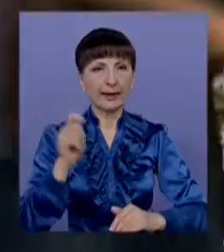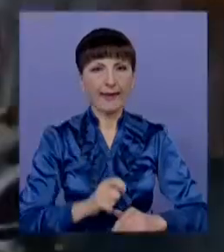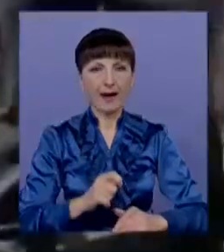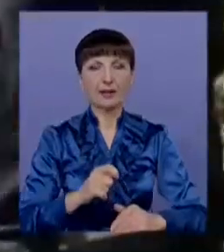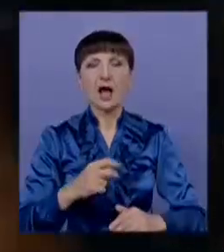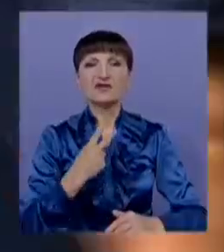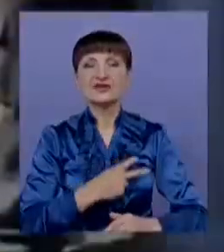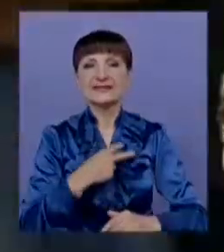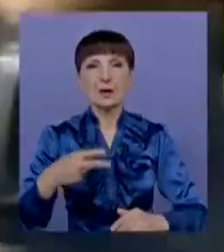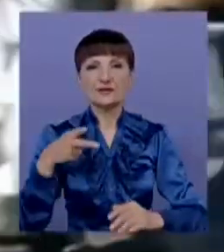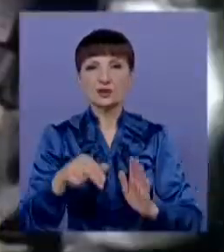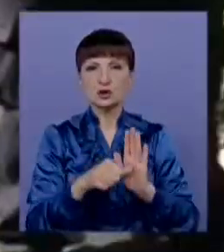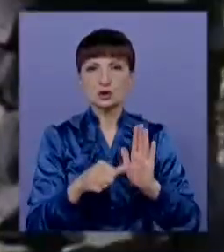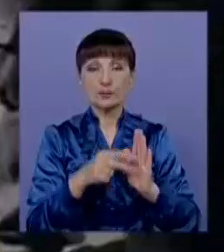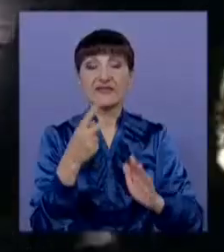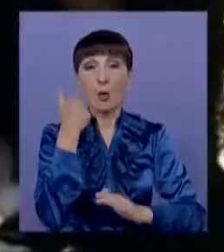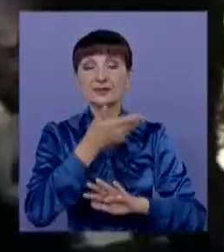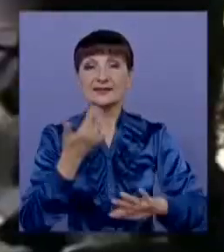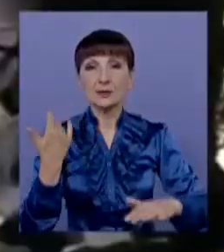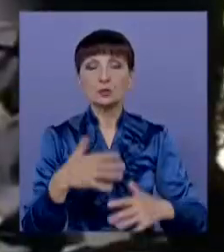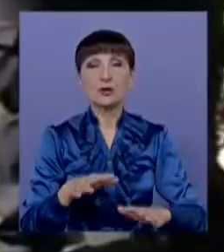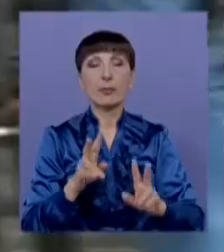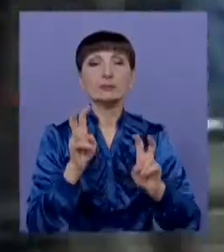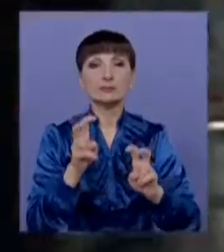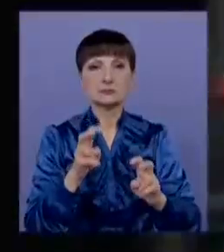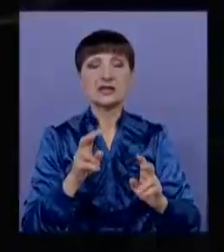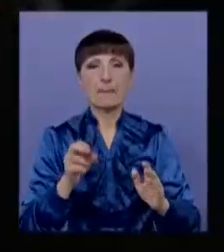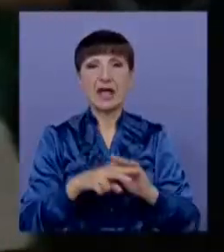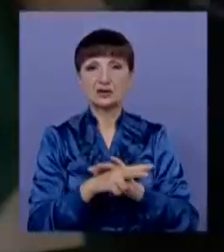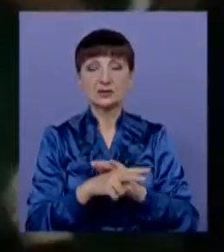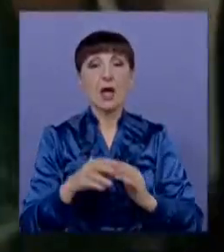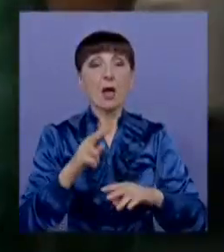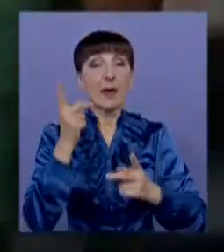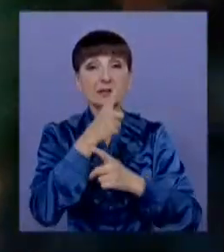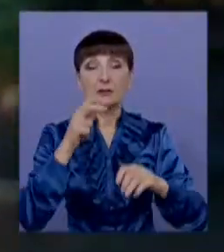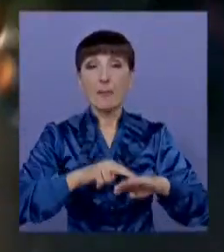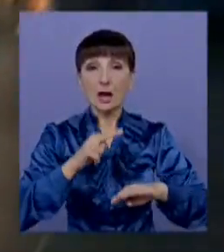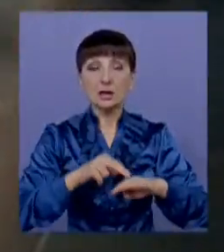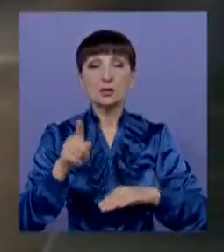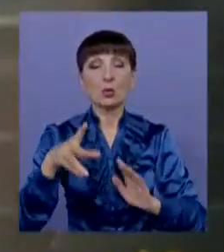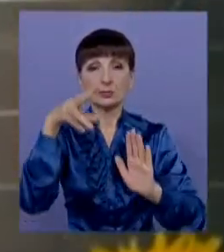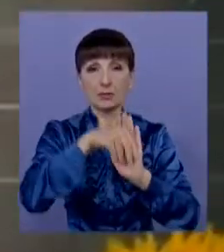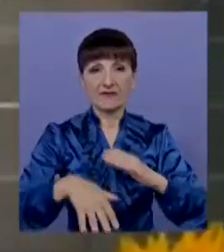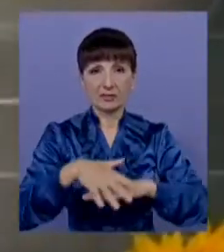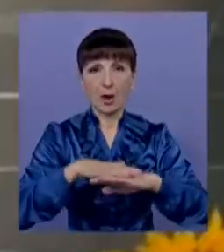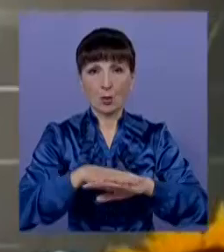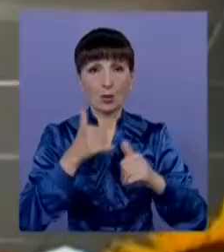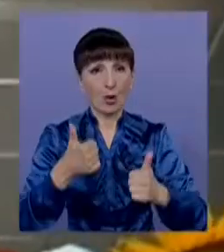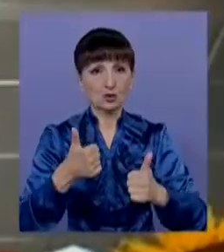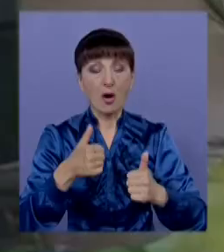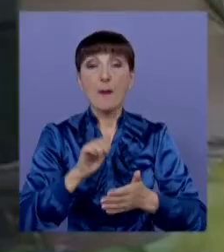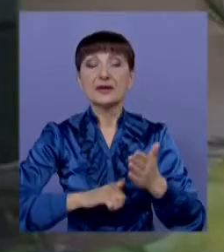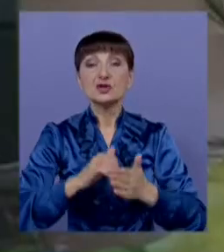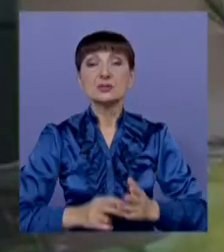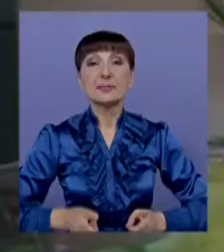Швейцарию в 2006-м. 2 года спустя получил статус беженца и, по данным полиции, хорошо интегрировался в общество. Причина его